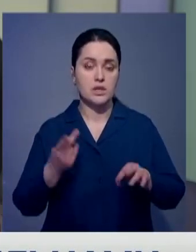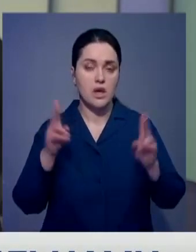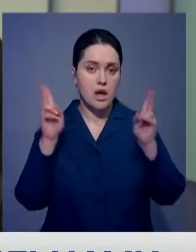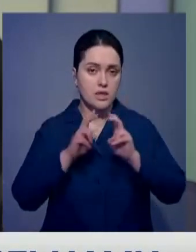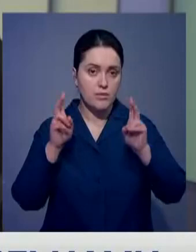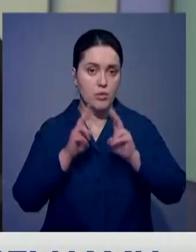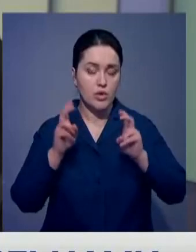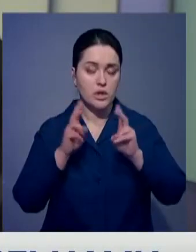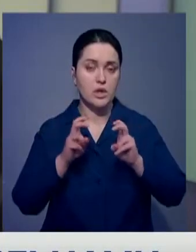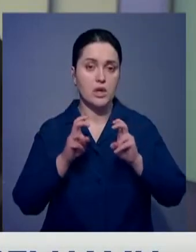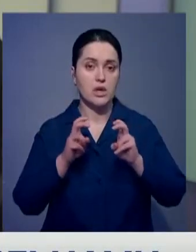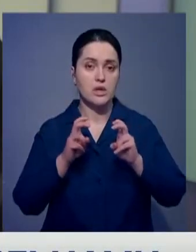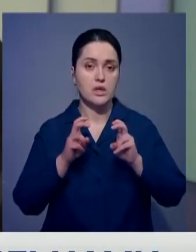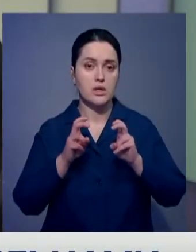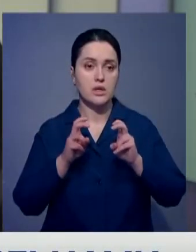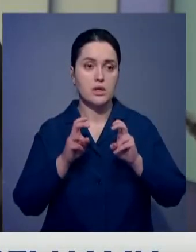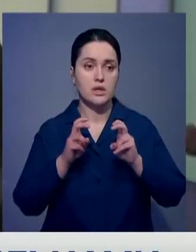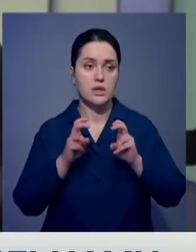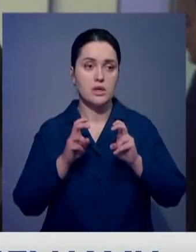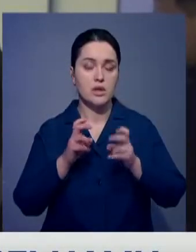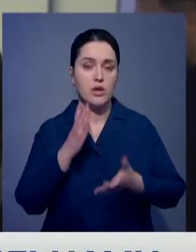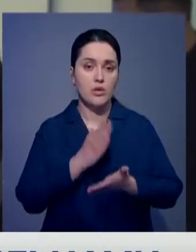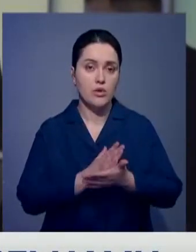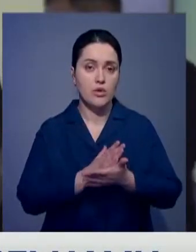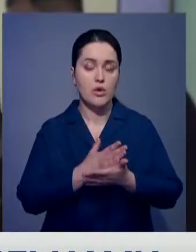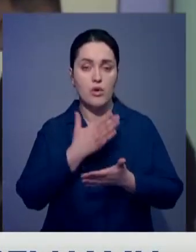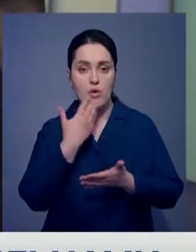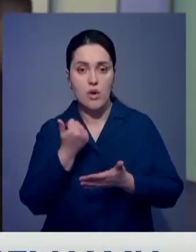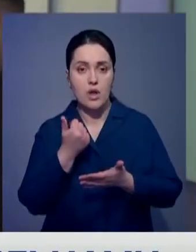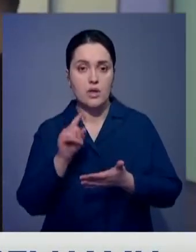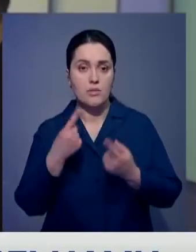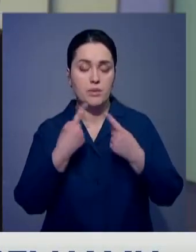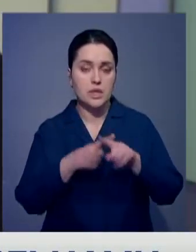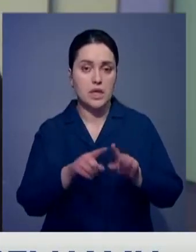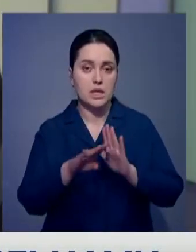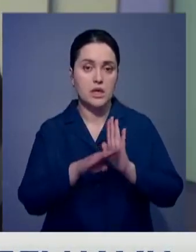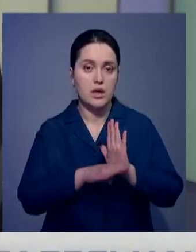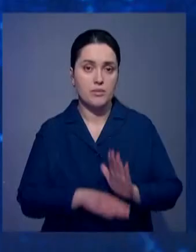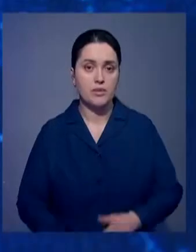осмотра, где нужно будет наличие требований по техрегламенту.